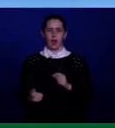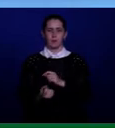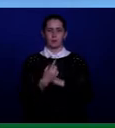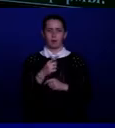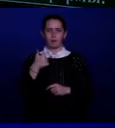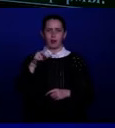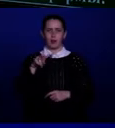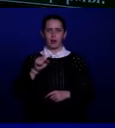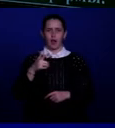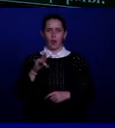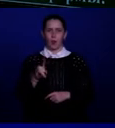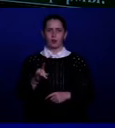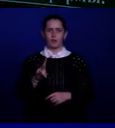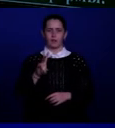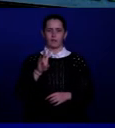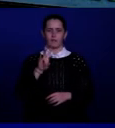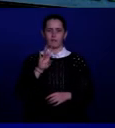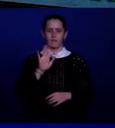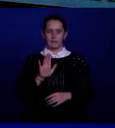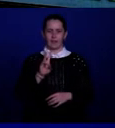образовывать глаголы в неопределенной форме.